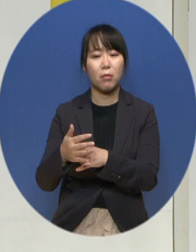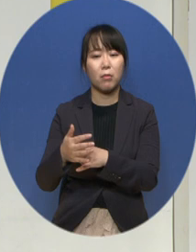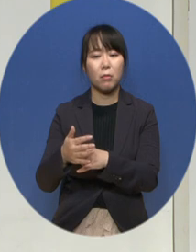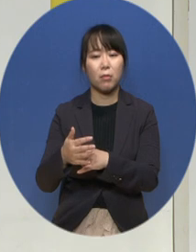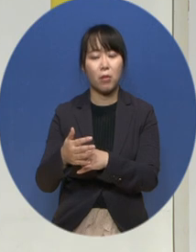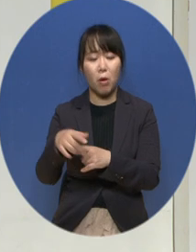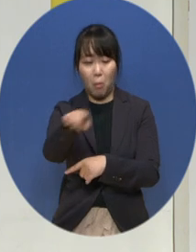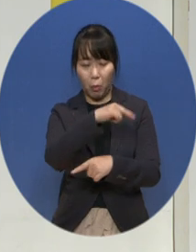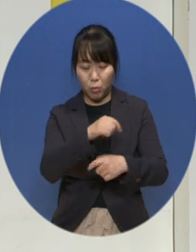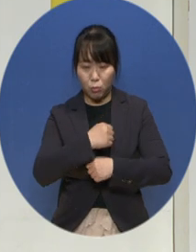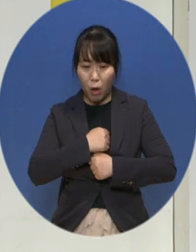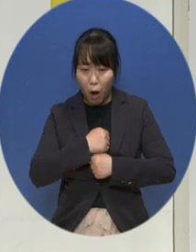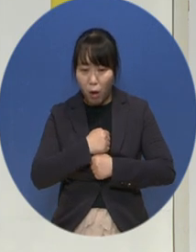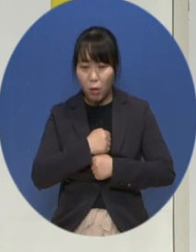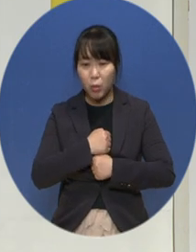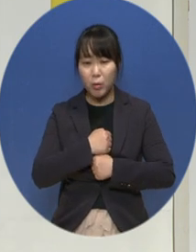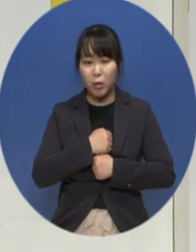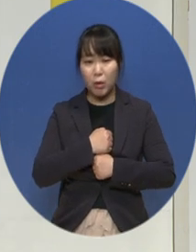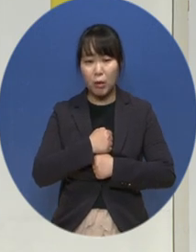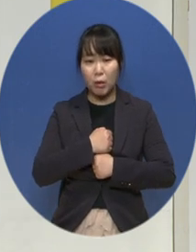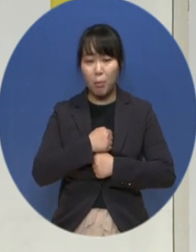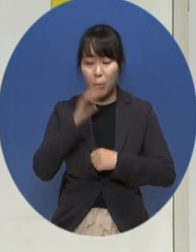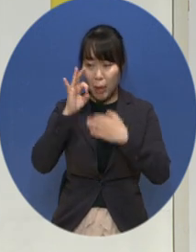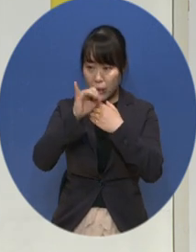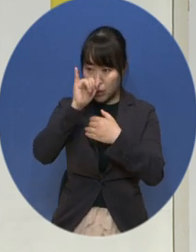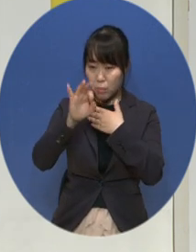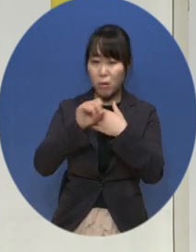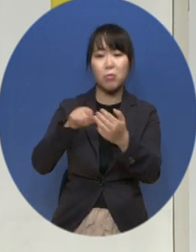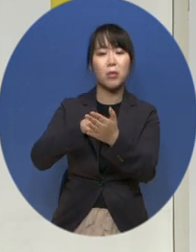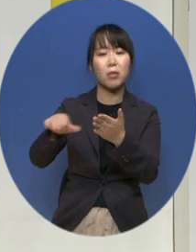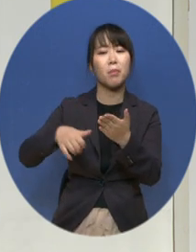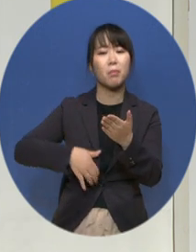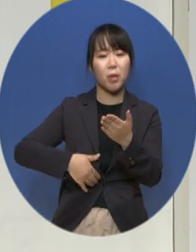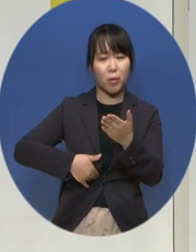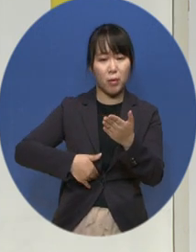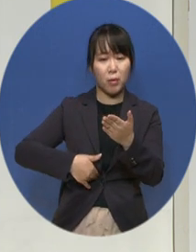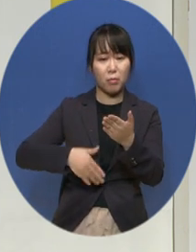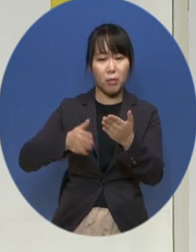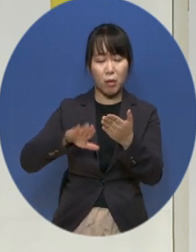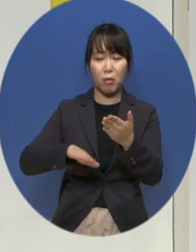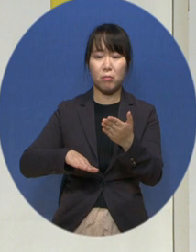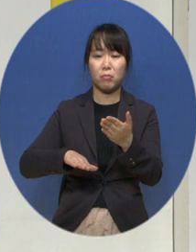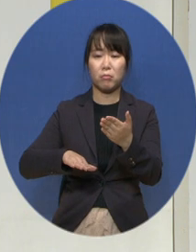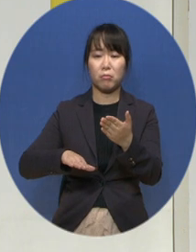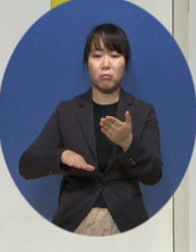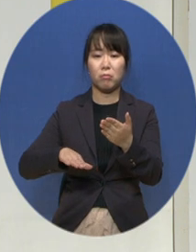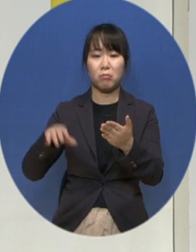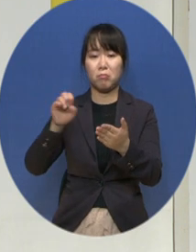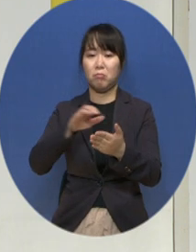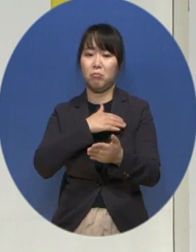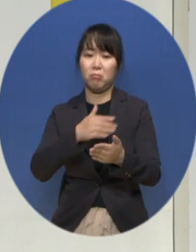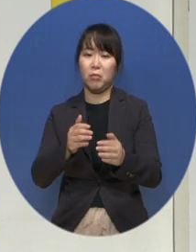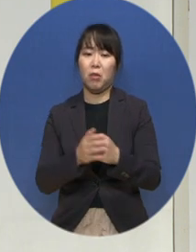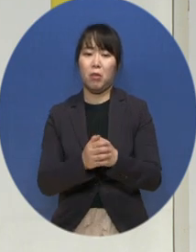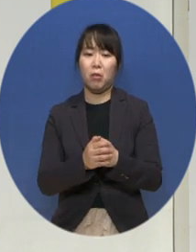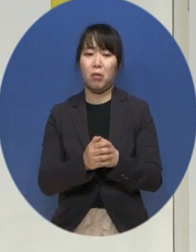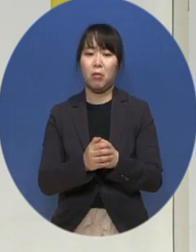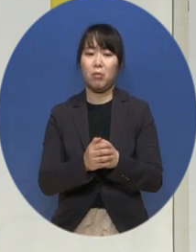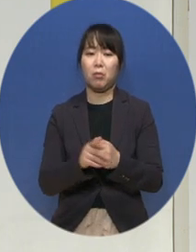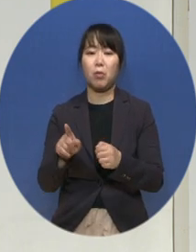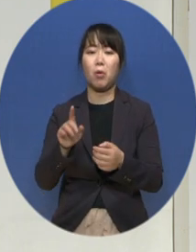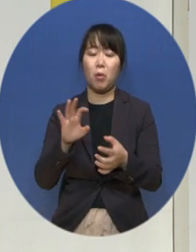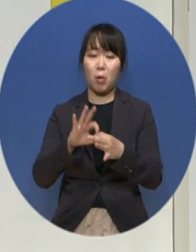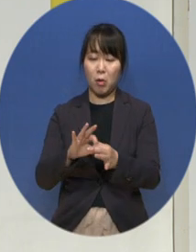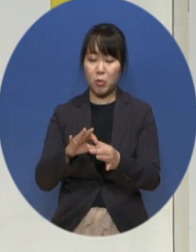자신들이 주의를 하고 만기인 쓰면 삭제 하구 그래야 되는데 반기 상태에 있고 오히려 이를 주의 오히려